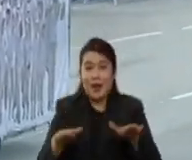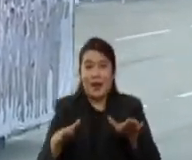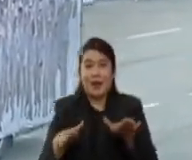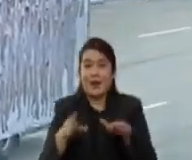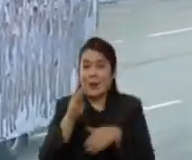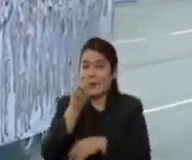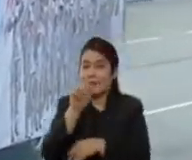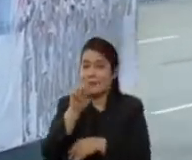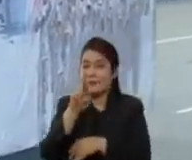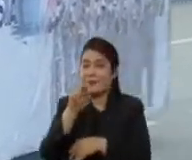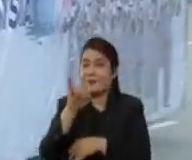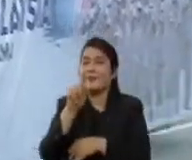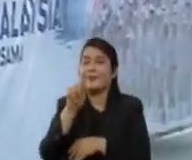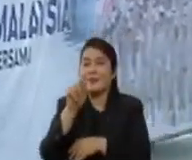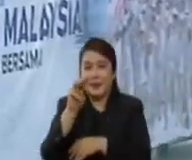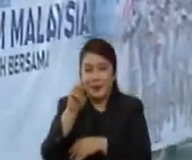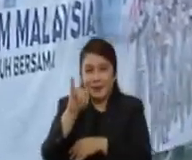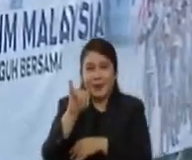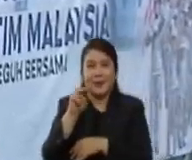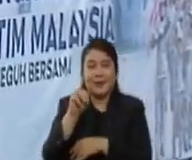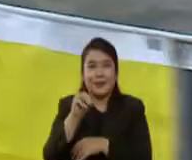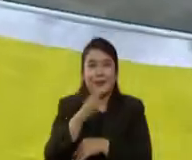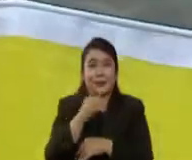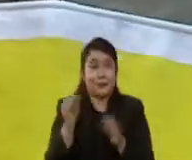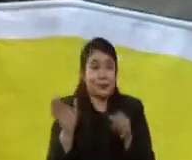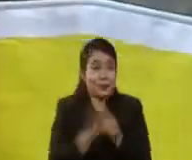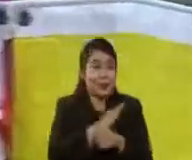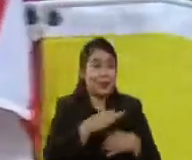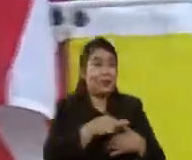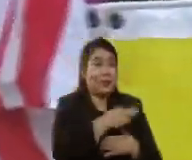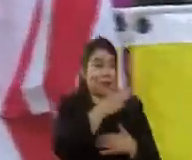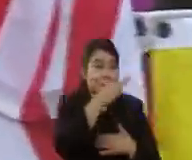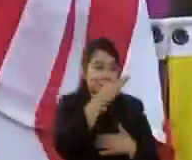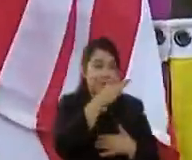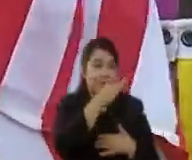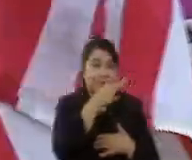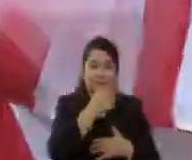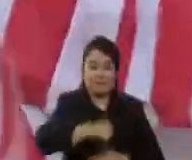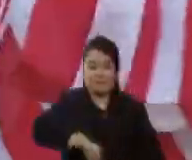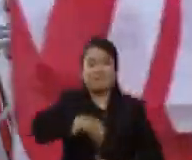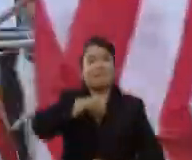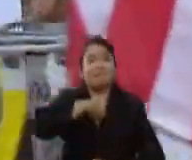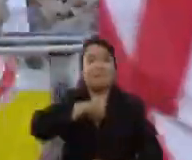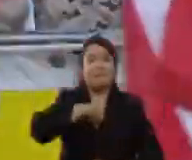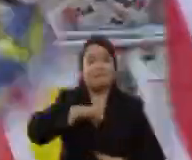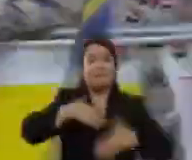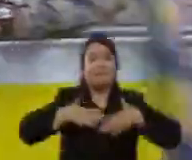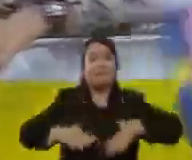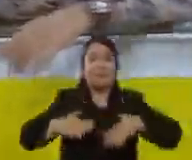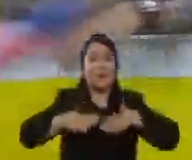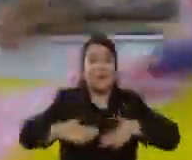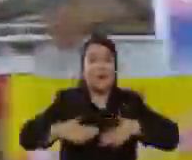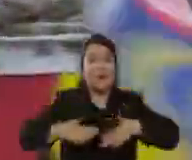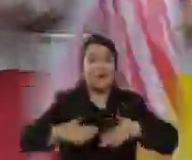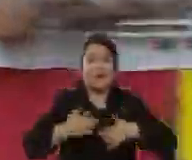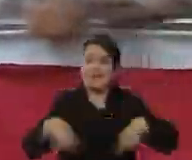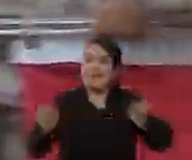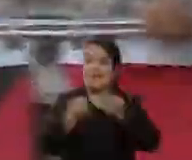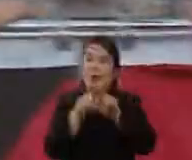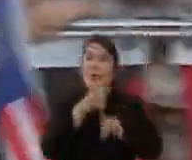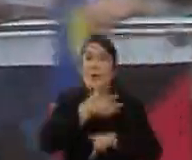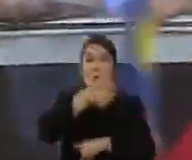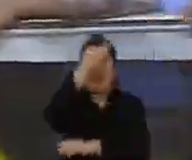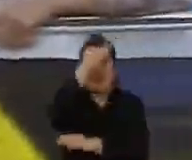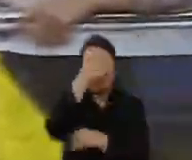Malaysia dengan penuh semangat dan keterujaan megah menggayakan seragam seperti ibu